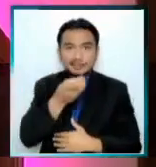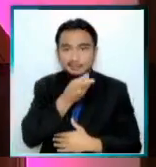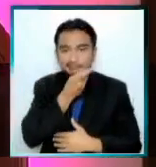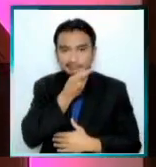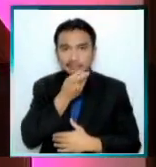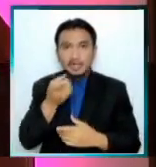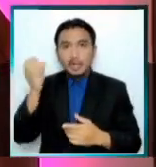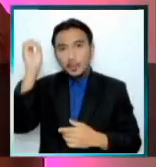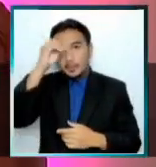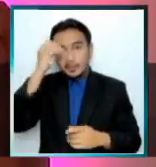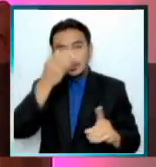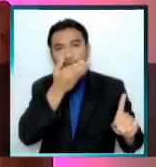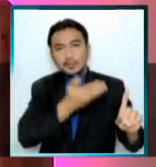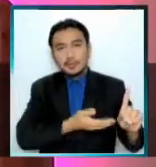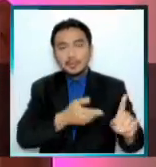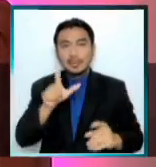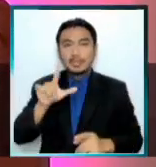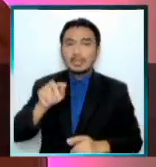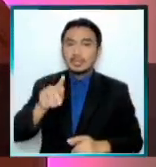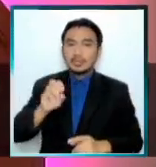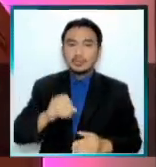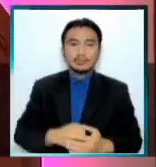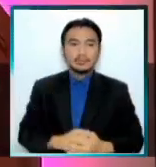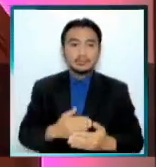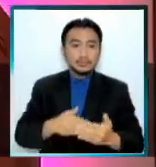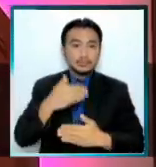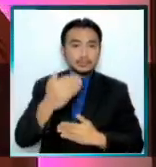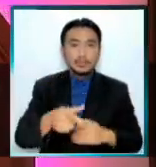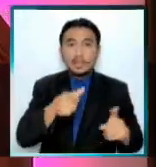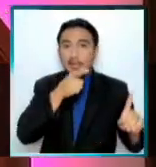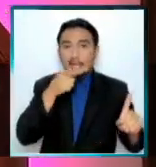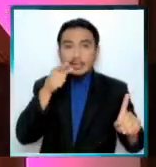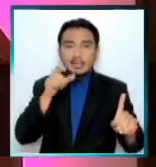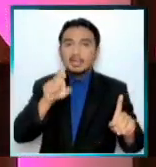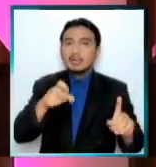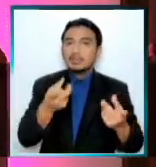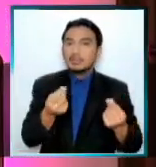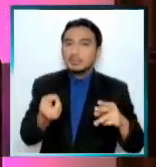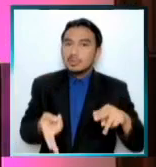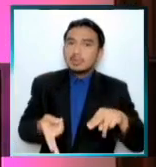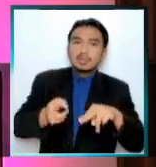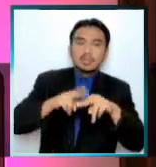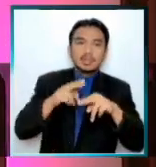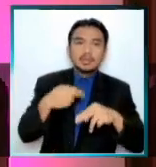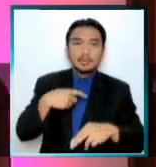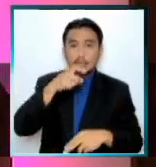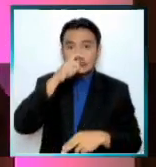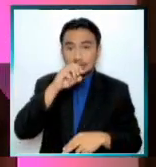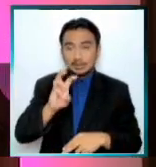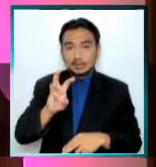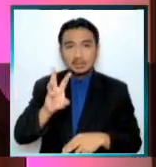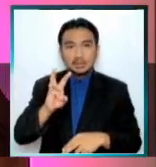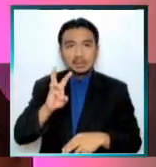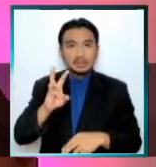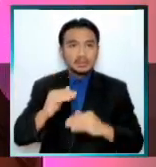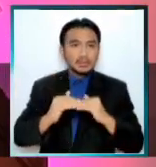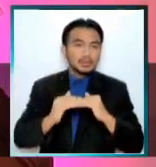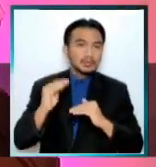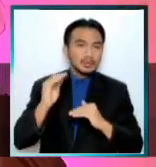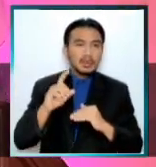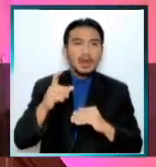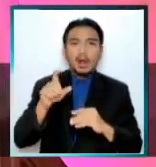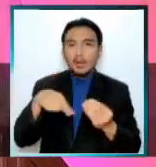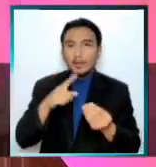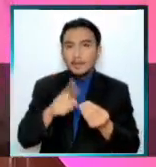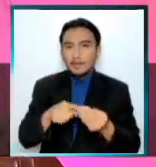Naniniwala si Vice President Lenny Robredo na dapat itaas sa 16 years old ang age of sexual consent. Ang nasa batas sa